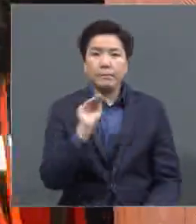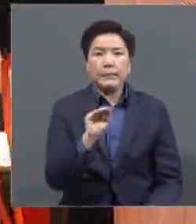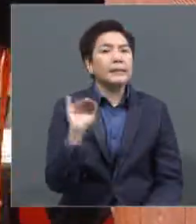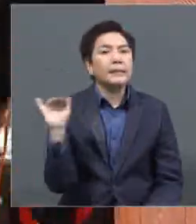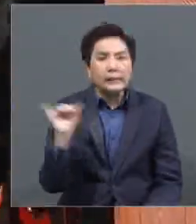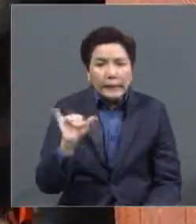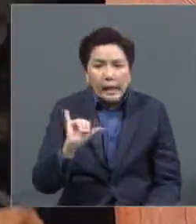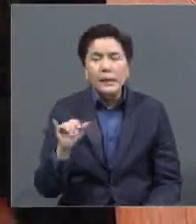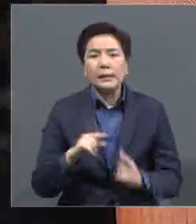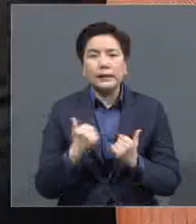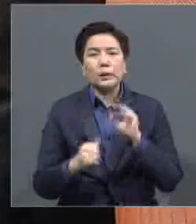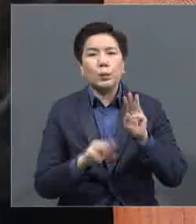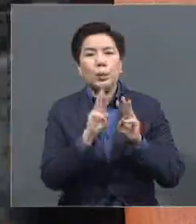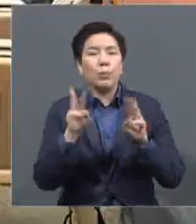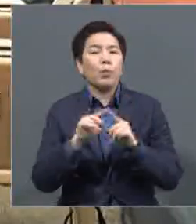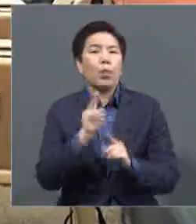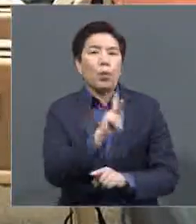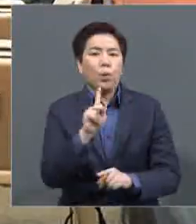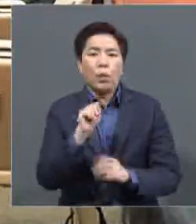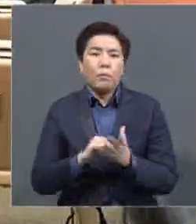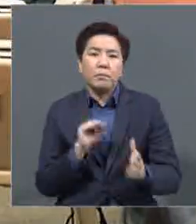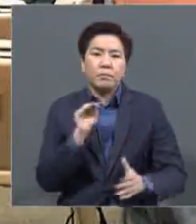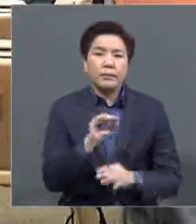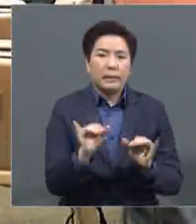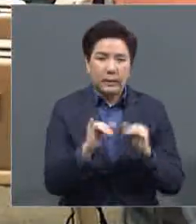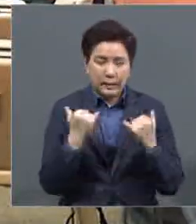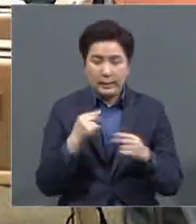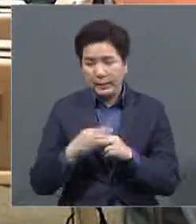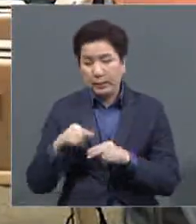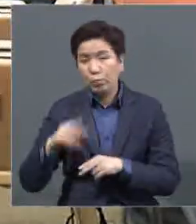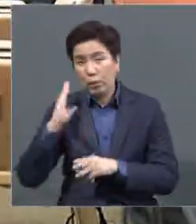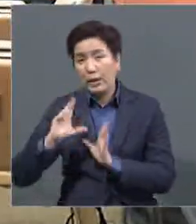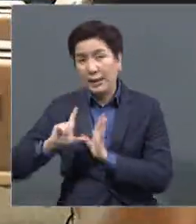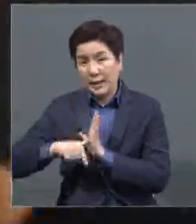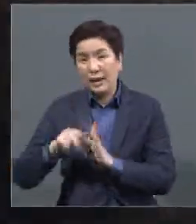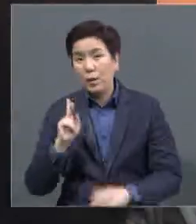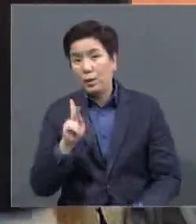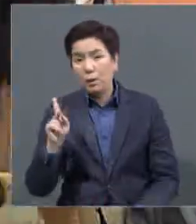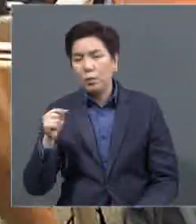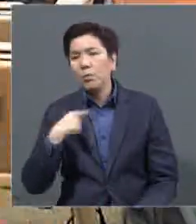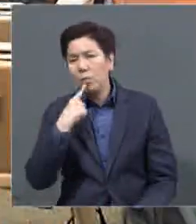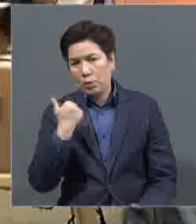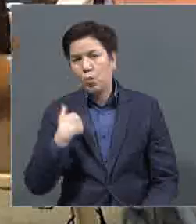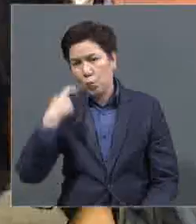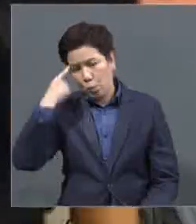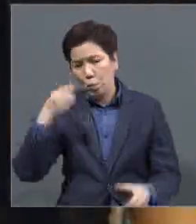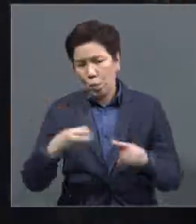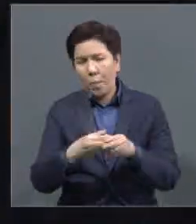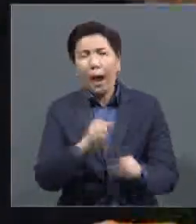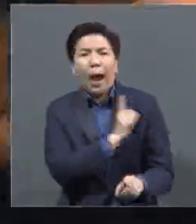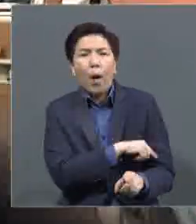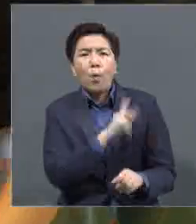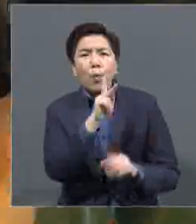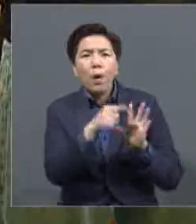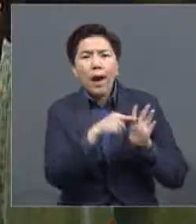ยังไม่ปรากฏบนเว็บไซต์ของกกตนั่นเองนายแสวงยังกล่าวด้วยนะคะว่าทราบว่าในขณะนี้พรรคถิ่นกาขาวฉาวิทล